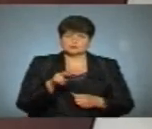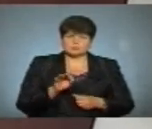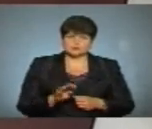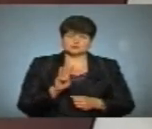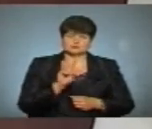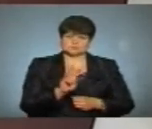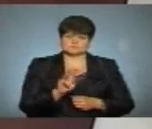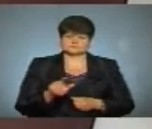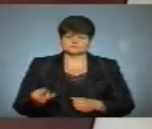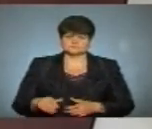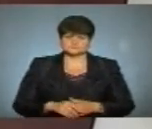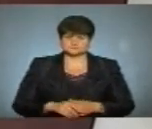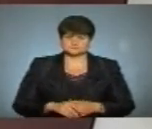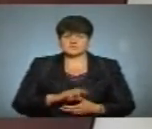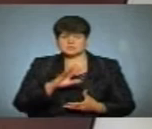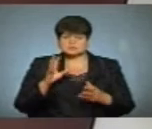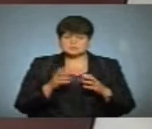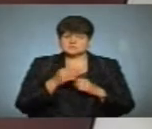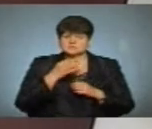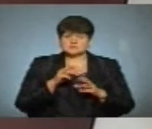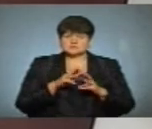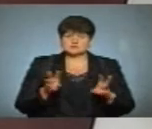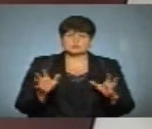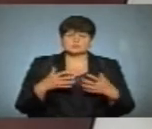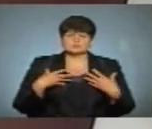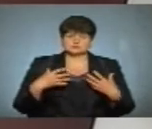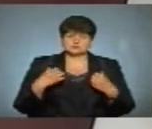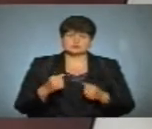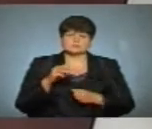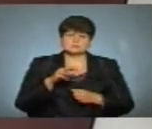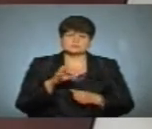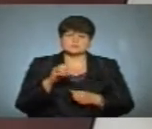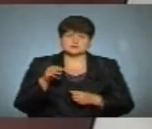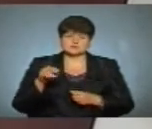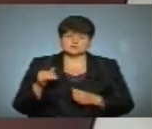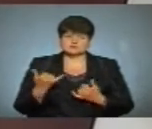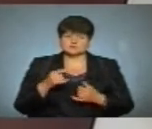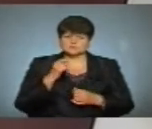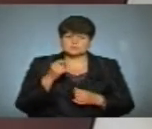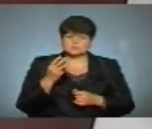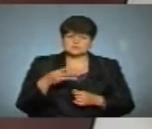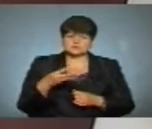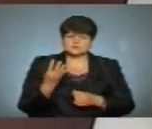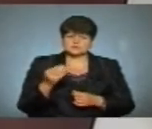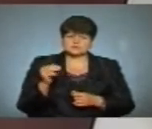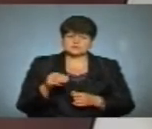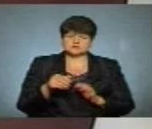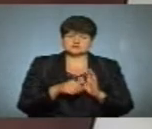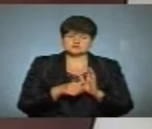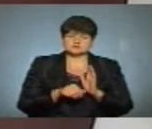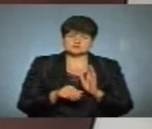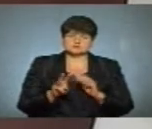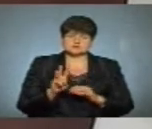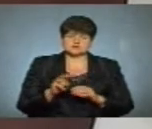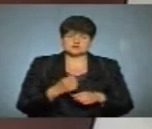каже Світлана Матіпура. Загалом, як повідомив міністр охорони здоров'я Максим Степанов, на сьогодні в Україні 34 063